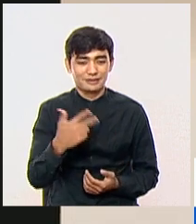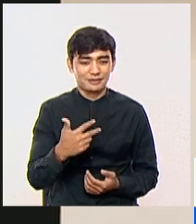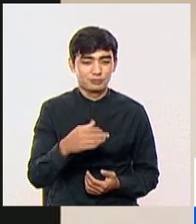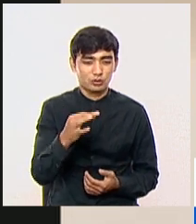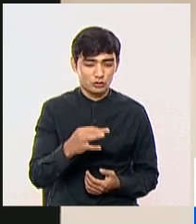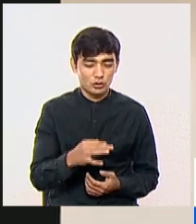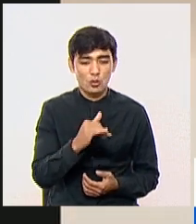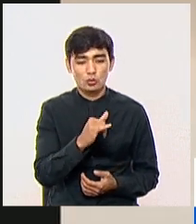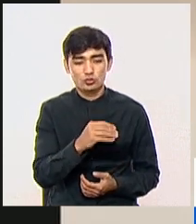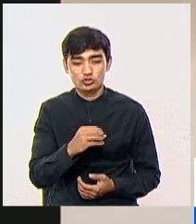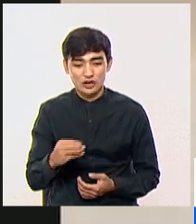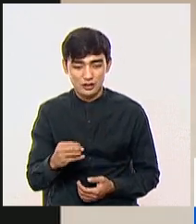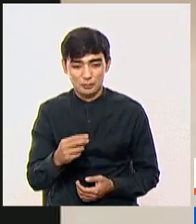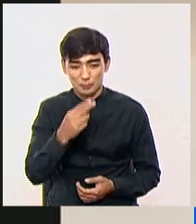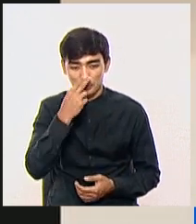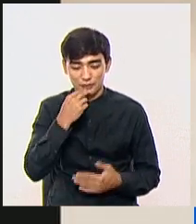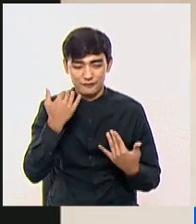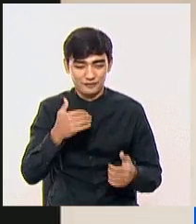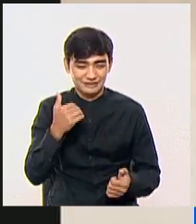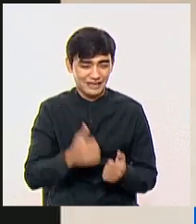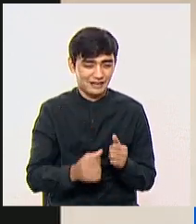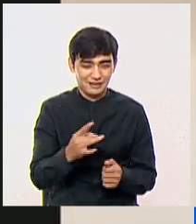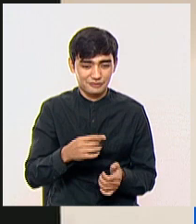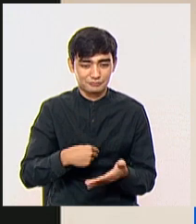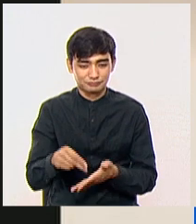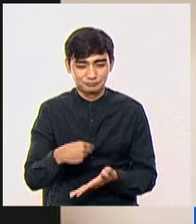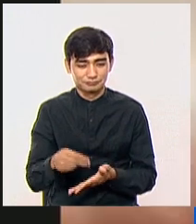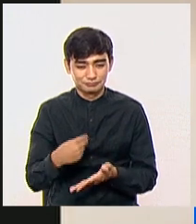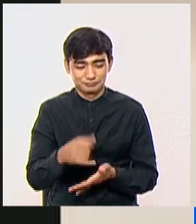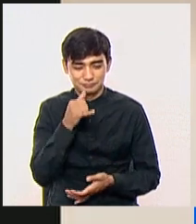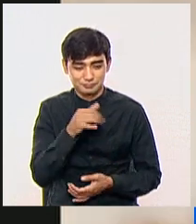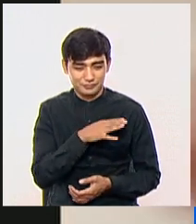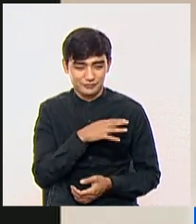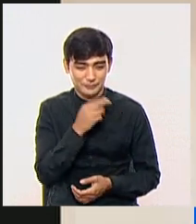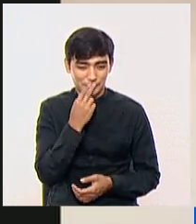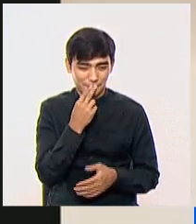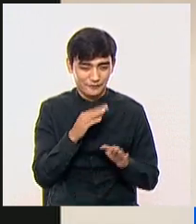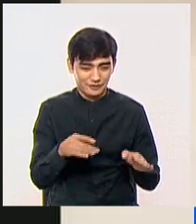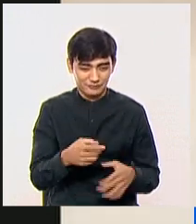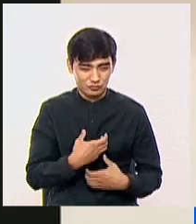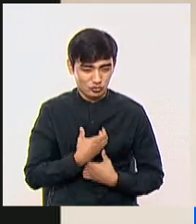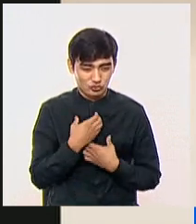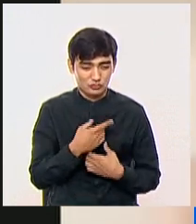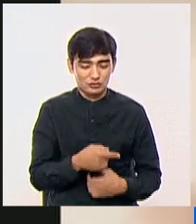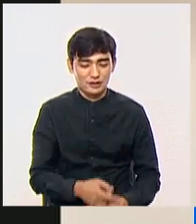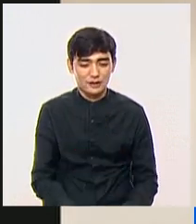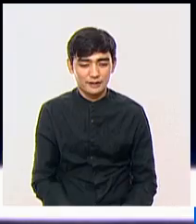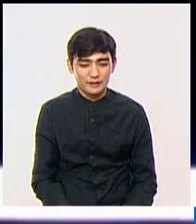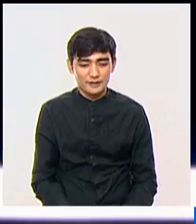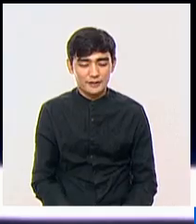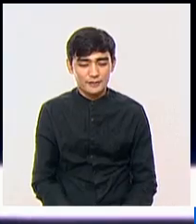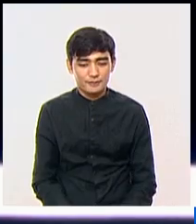25-30% уже являются постоянными потребителями данной страшной продукции.